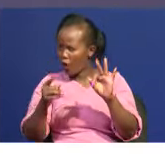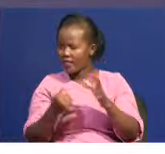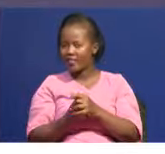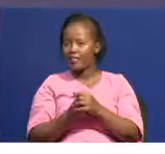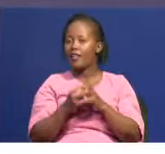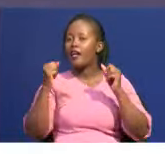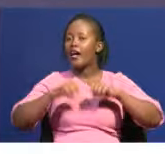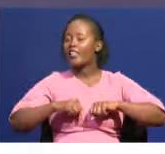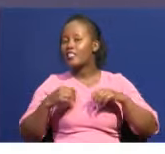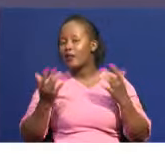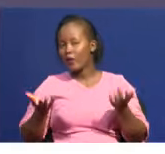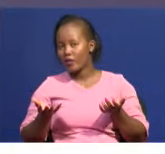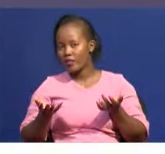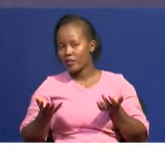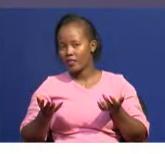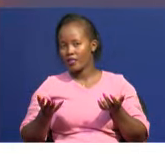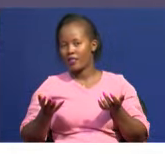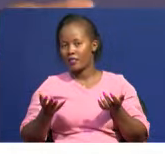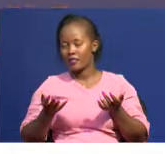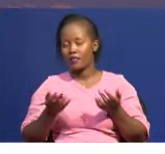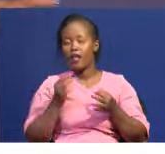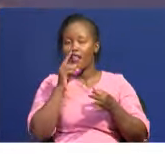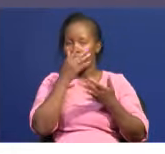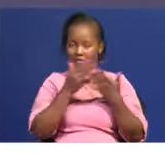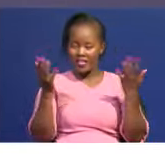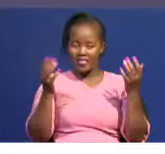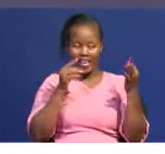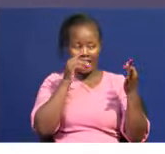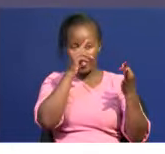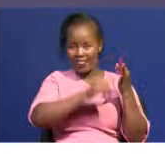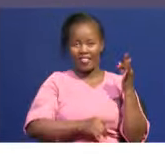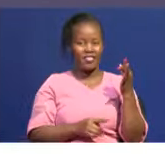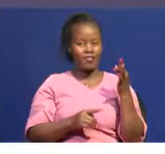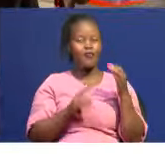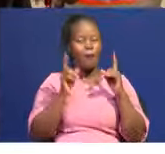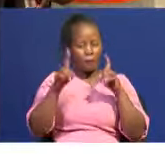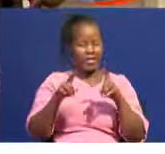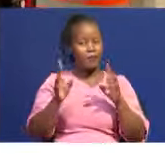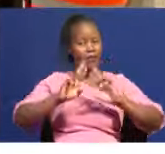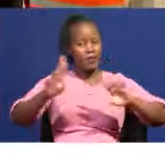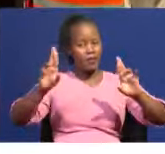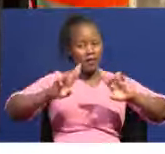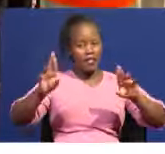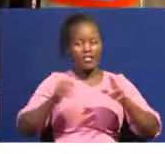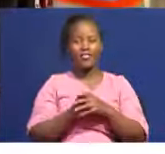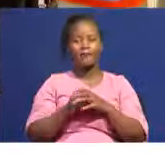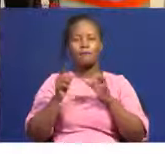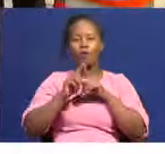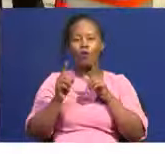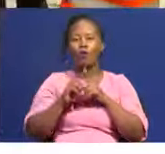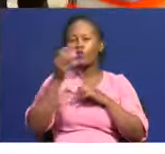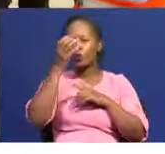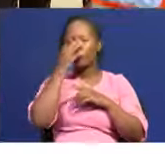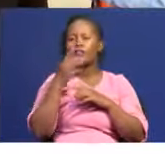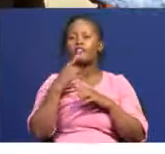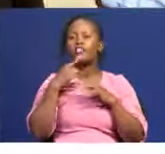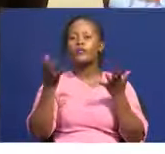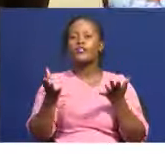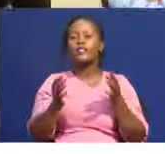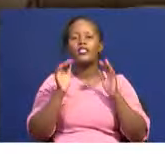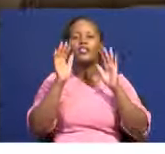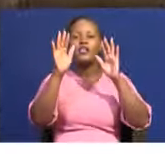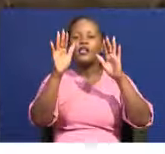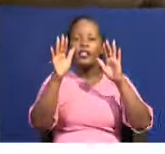Ama tulikubaliana namna gani? Si mambo ni matatu? Wakora wajipange. Rais alikariri umuhimu wa